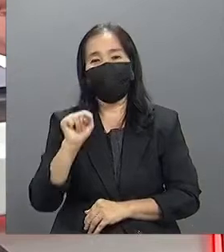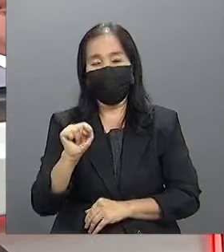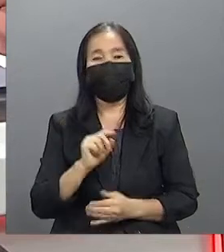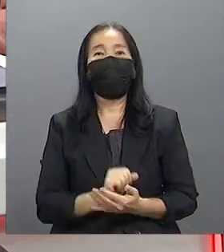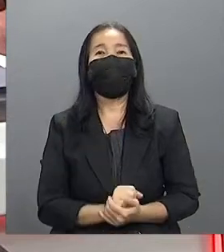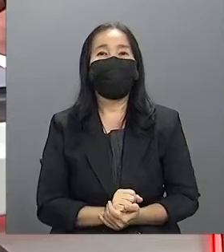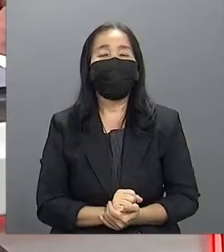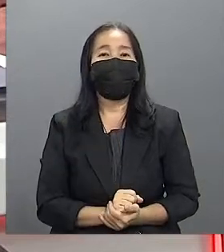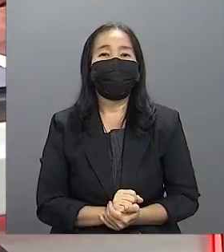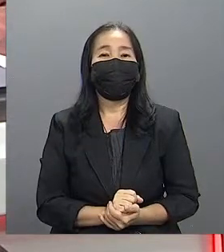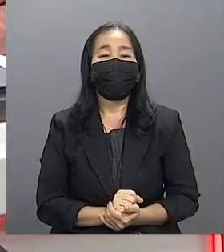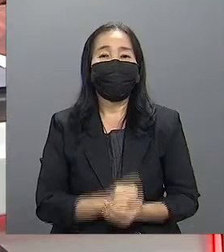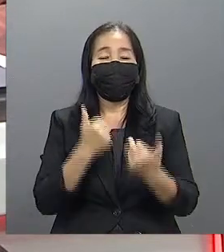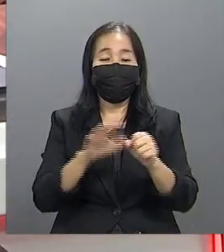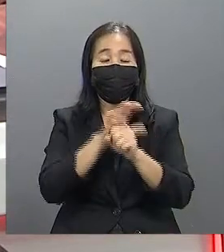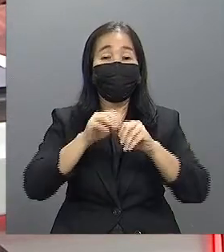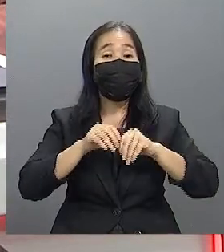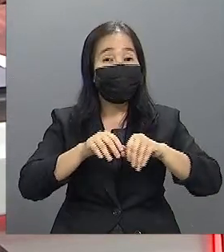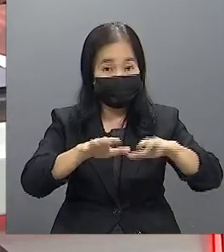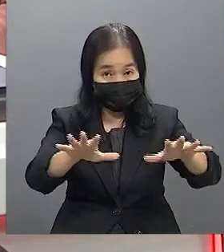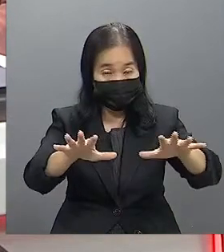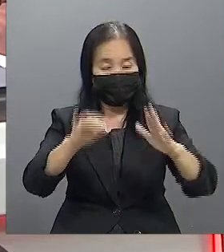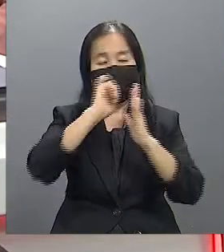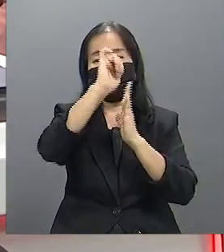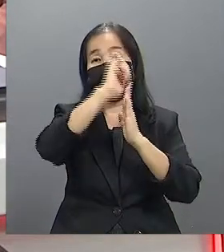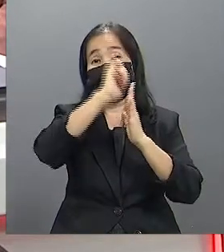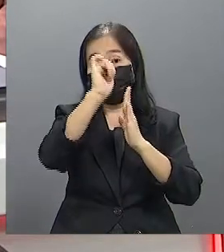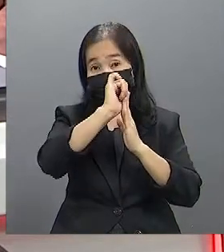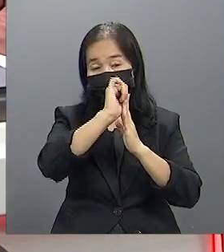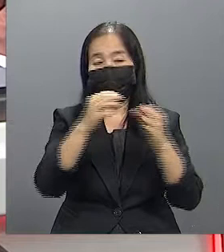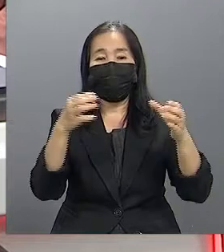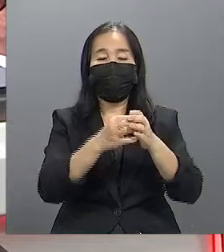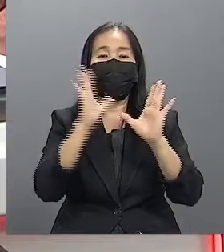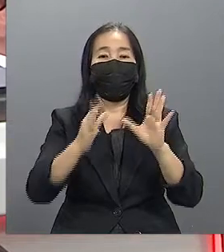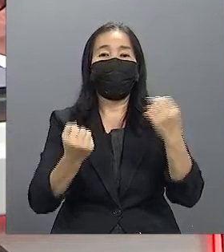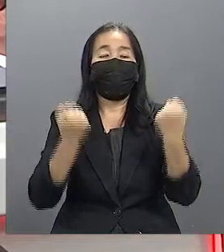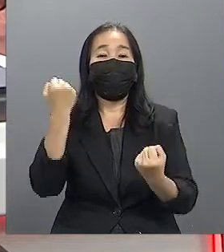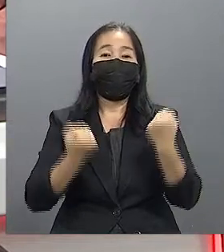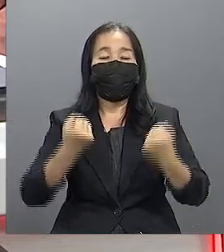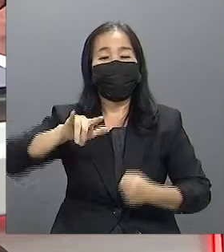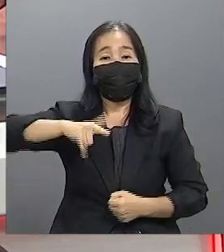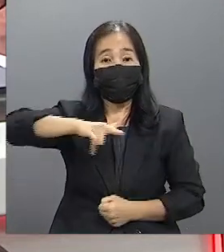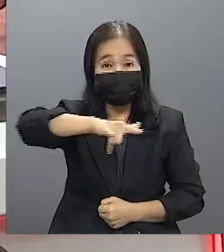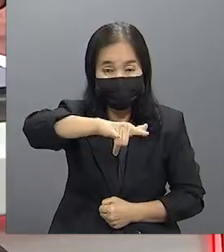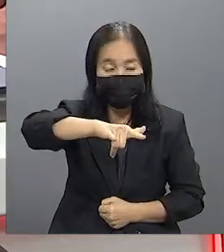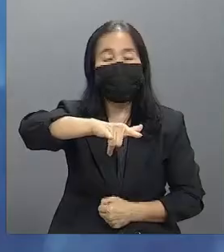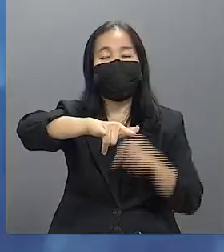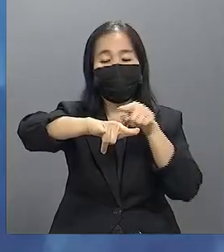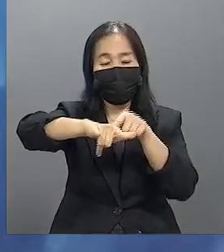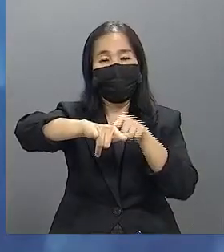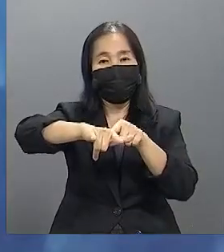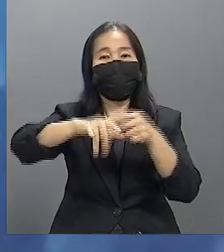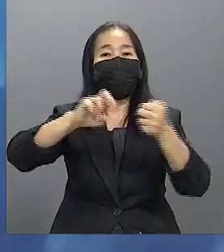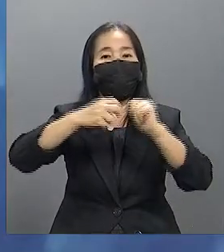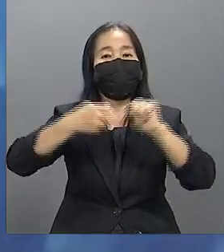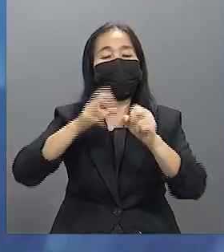มีการแพร่ระบาดของข้อมูลสิบเก้าในจังหวัดเชียงใหม่กลุ่มคนขับรถสามล้อรับจ้างถือว่าเป็นอีกกลุ่มนะคะที่ได้รับผลกระทบอย่างหนักแต่ว่า